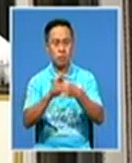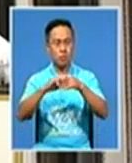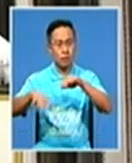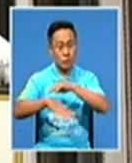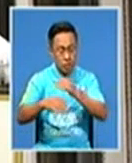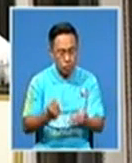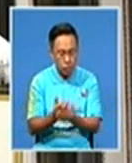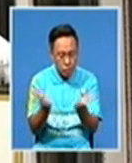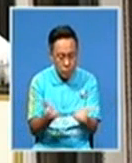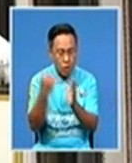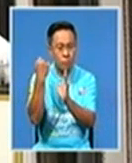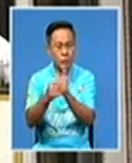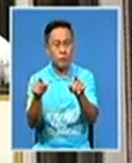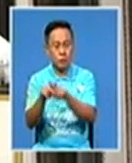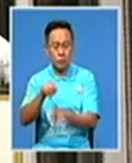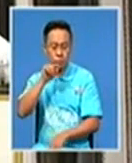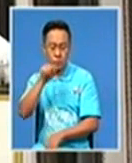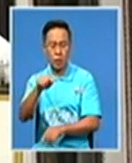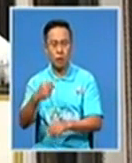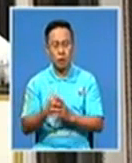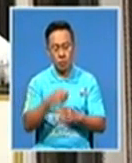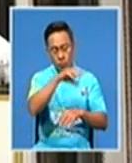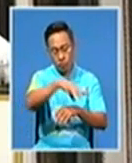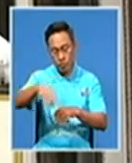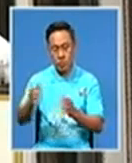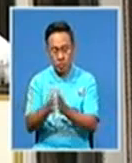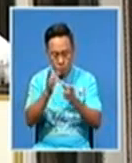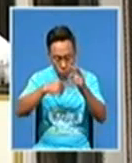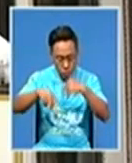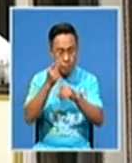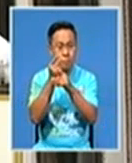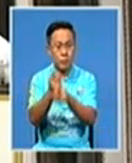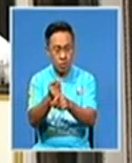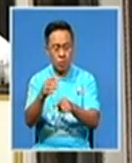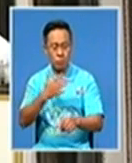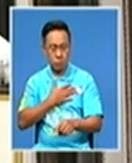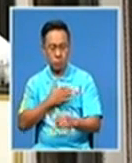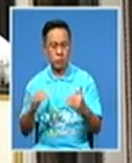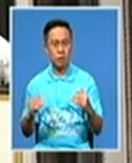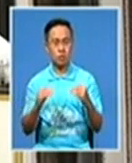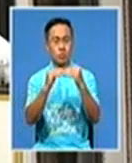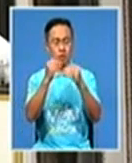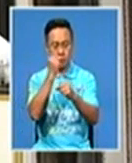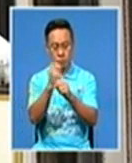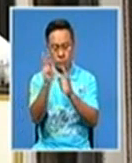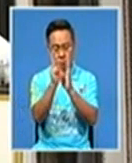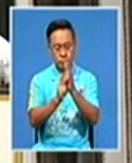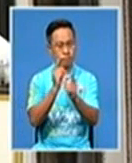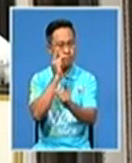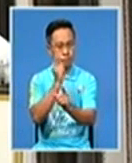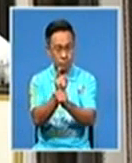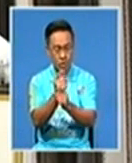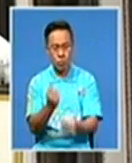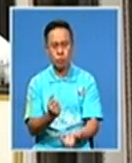ที่ระดับสูงผมก็ได้สั่งการให้หน่วยงานที่เกี่ยวข้องดำเนินการสอบสวนเช่นกันผมถือว่าการบังคับใช้กฎหมายอย่างตรงไปตรงมาจะช่วย